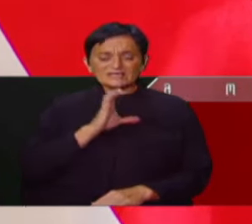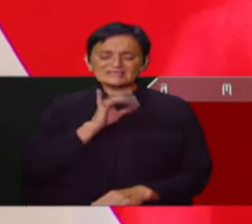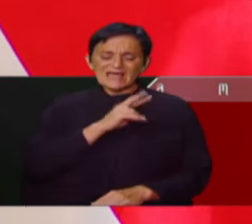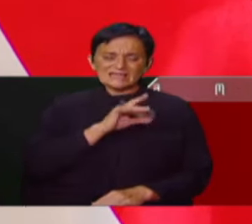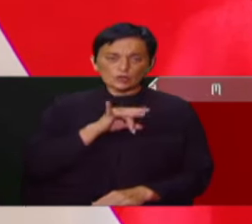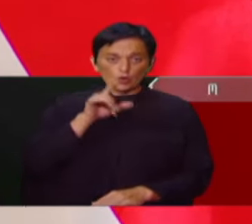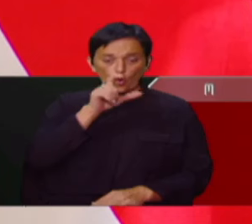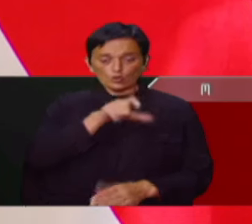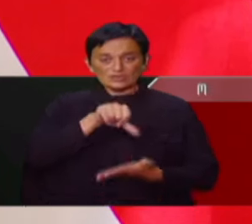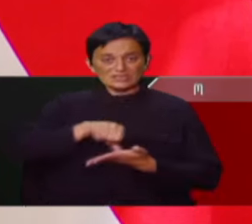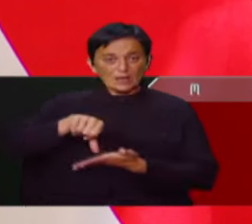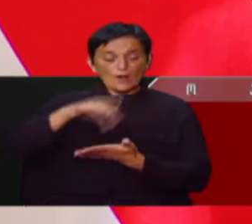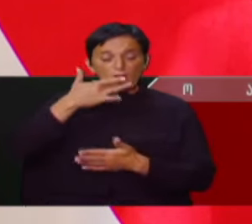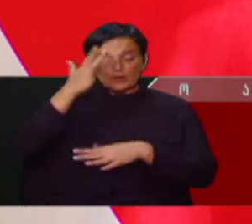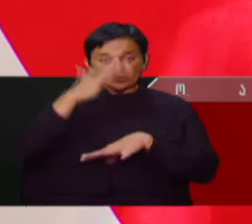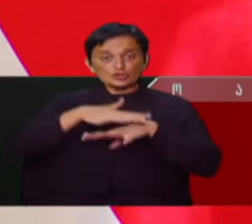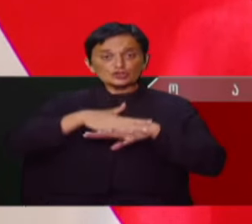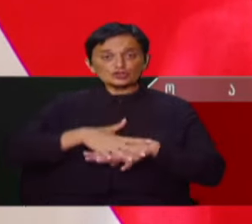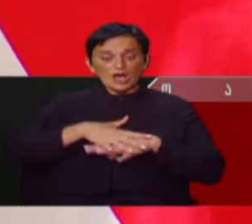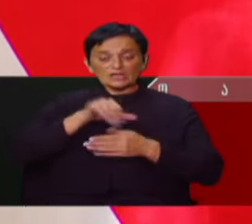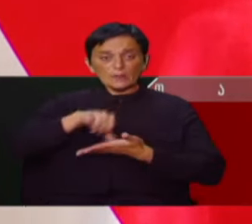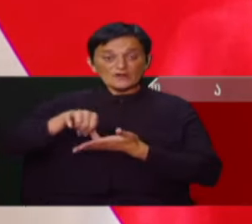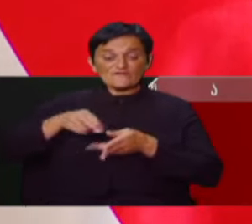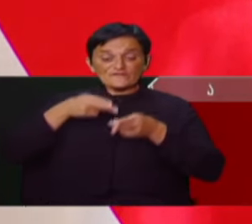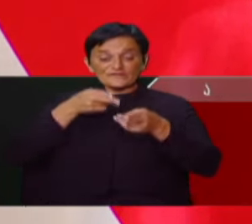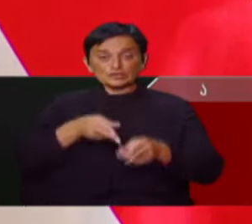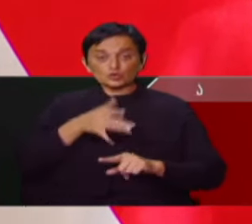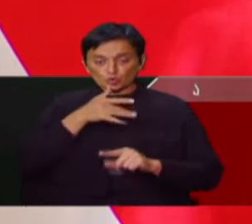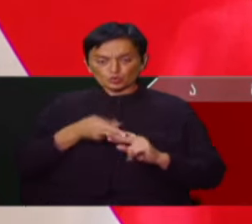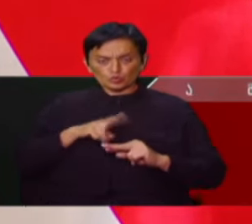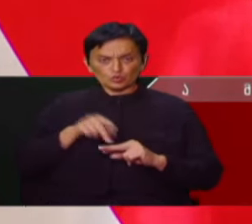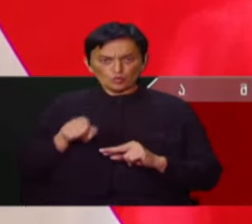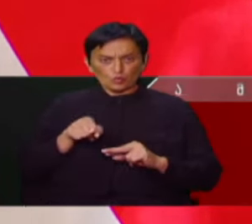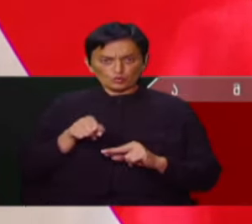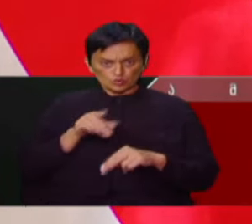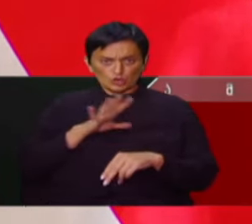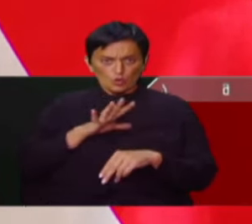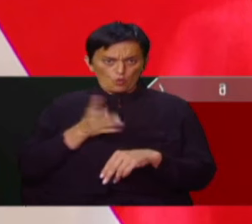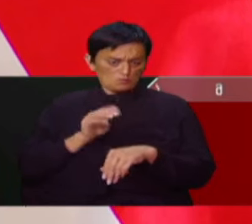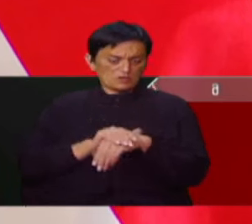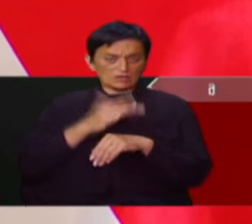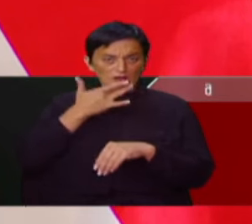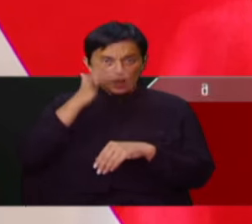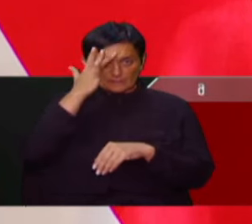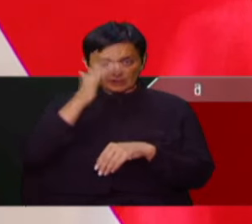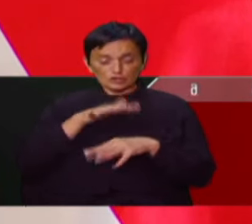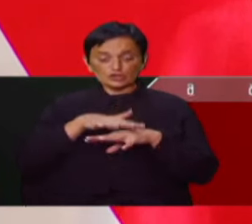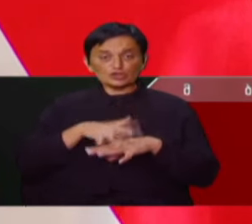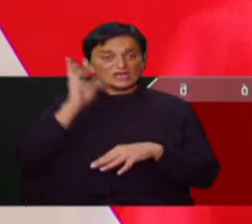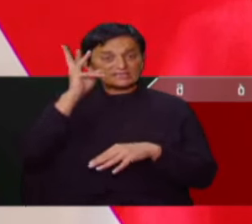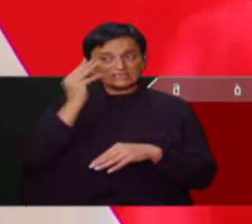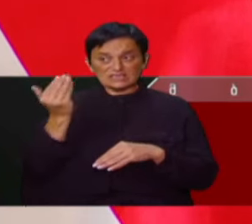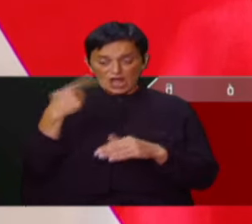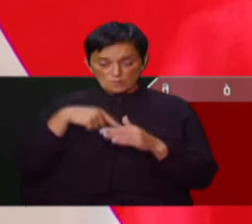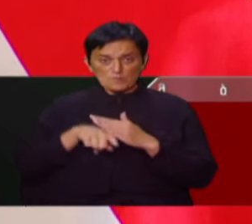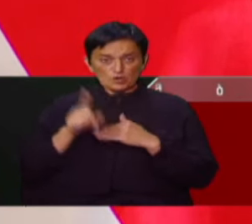სენატორების და წარმომადგენლების ამერიკის შეერთებული შტატების წარმომადგენლების ვიზიტისას, რა თქმა უნდა, ხილებული იქნა ამერიკის შეერთებული შტატების საელჩოს